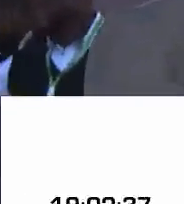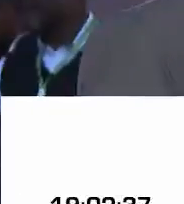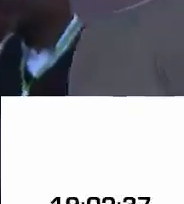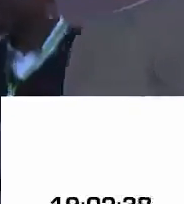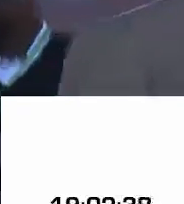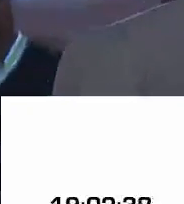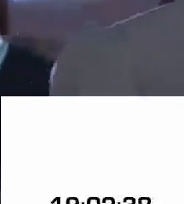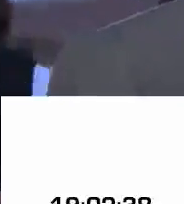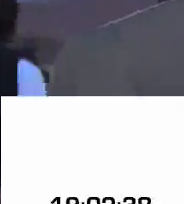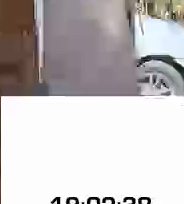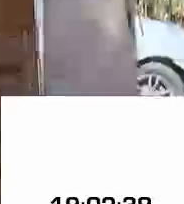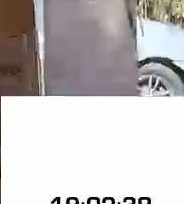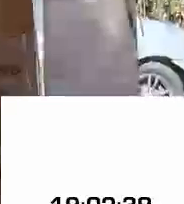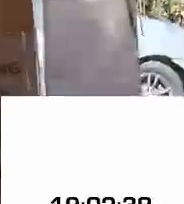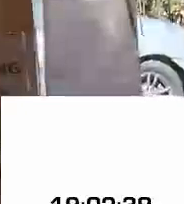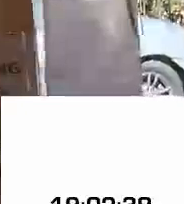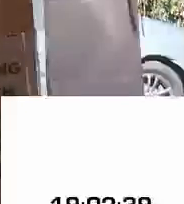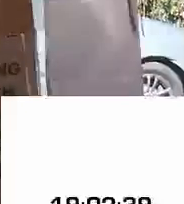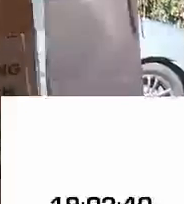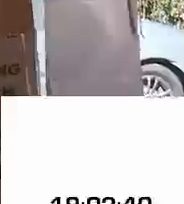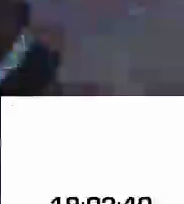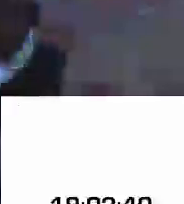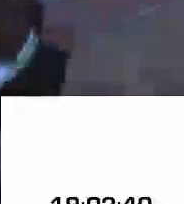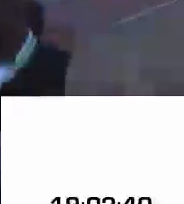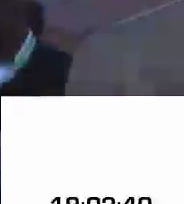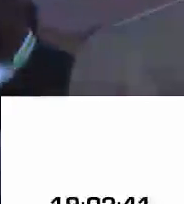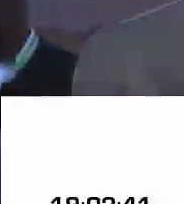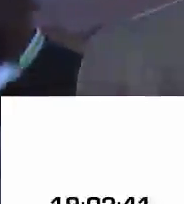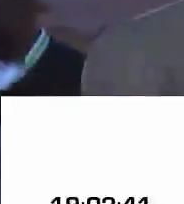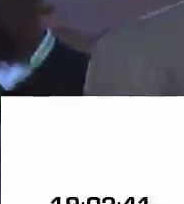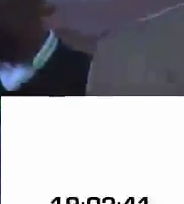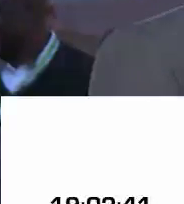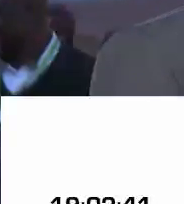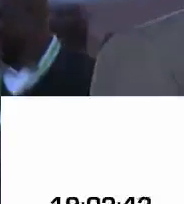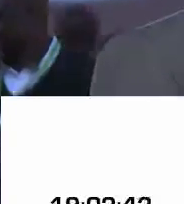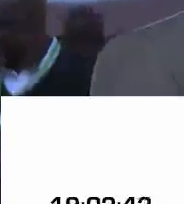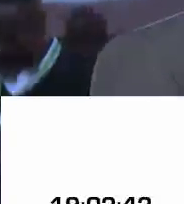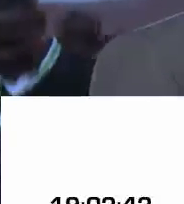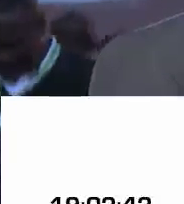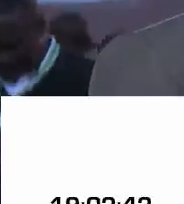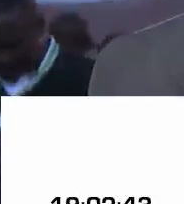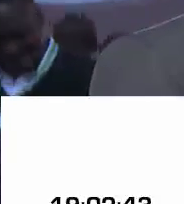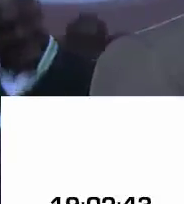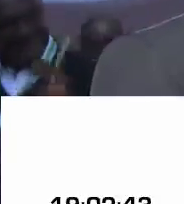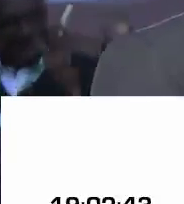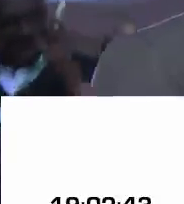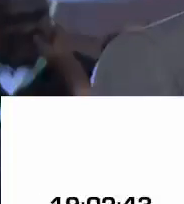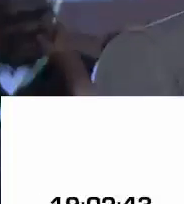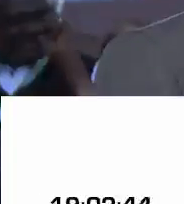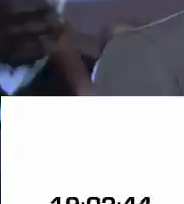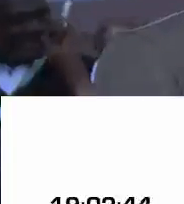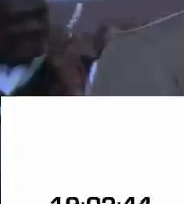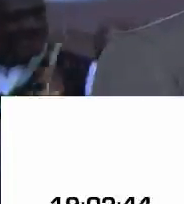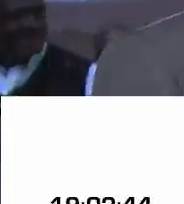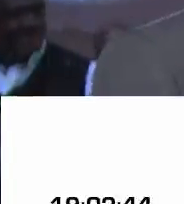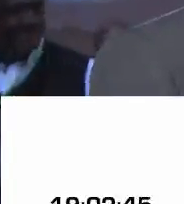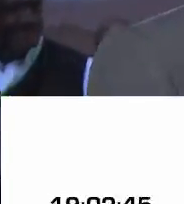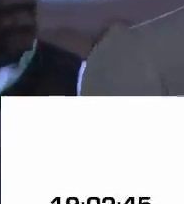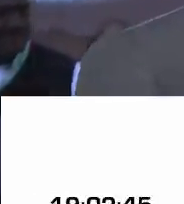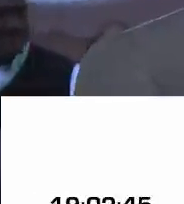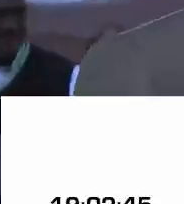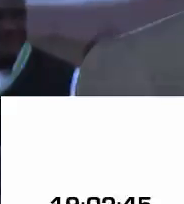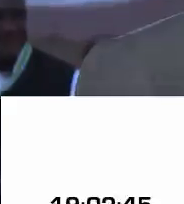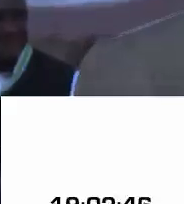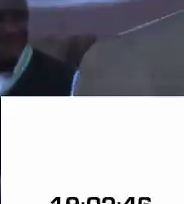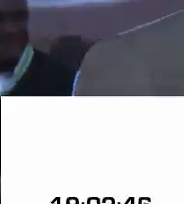Uchaguzi wa LSK ufanyika katika muda wa miaka miwili. Kutakuwa na wagombezi kadhaa ambao